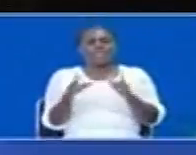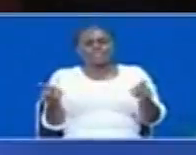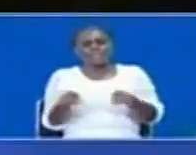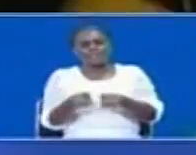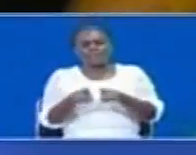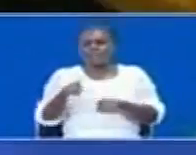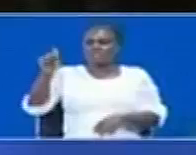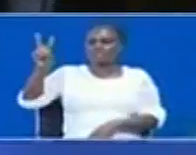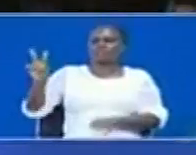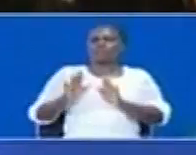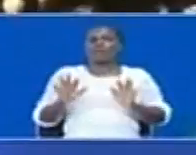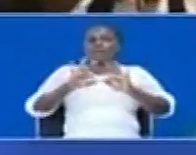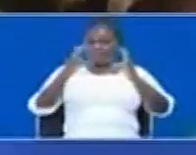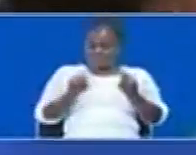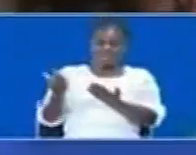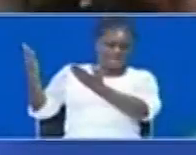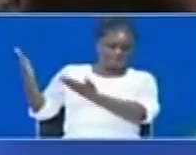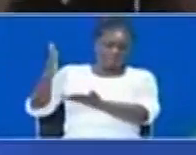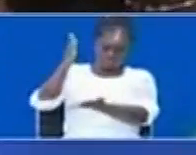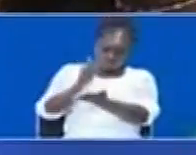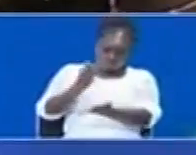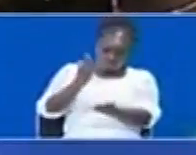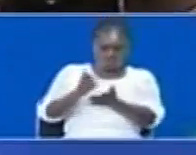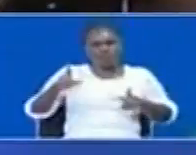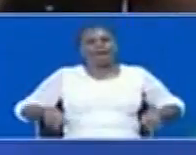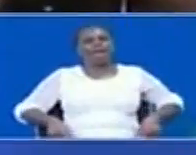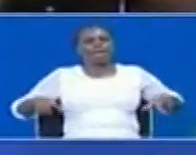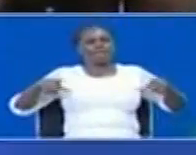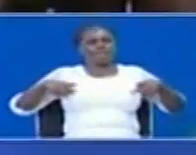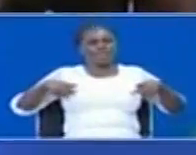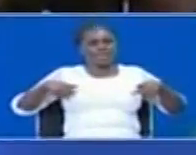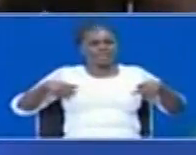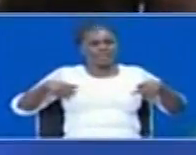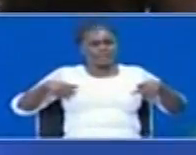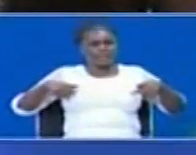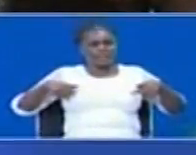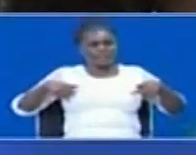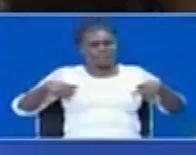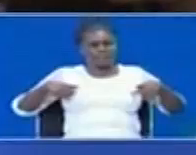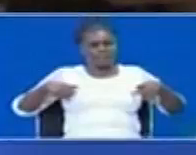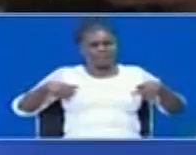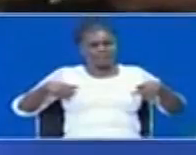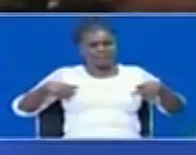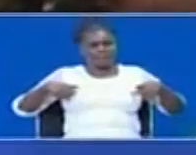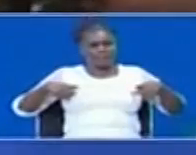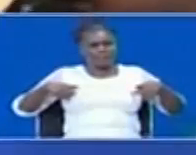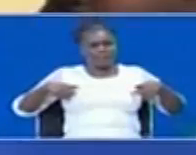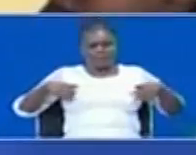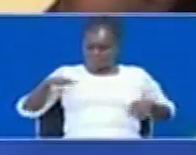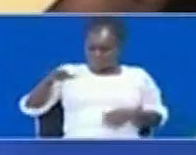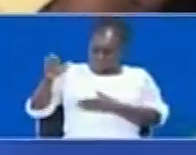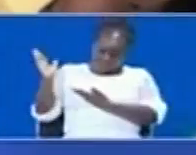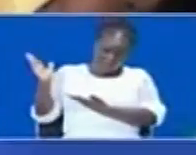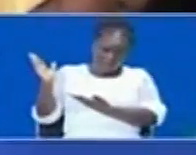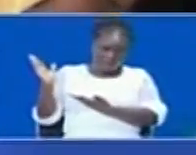televisheni, lakini kwa familia ya Adikentu na wanaoishi katika eneo hili la balaa au location ya balaa, wanasema kuwa wao